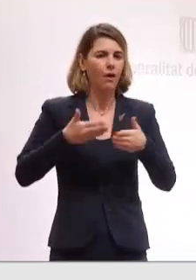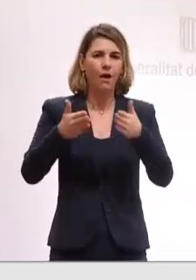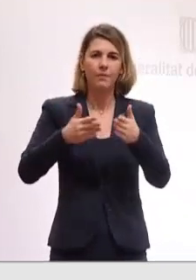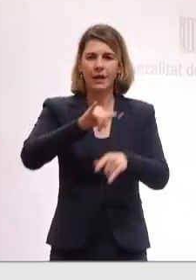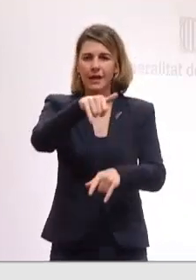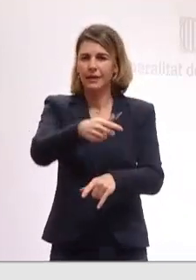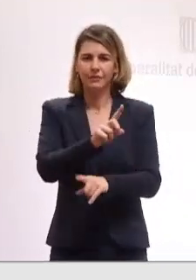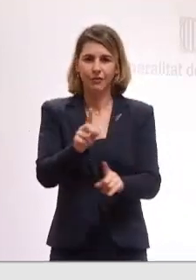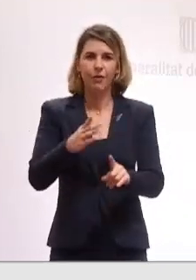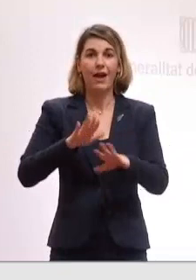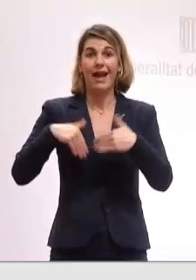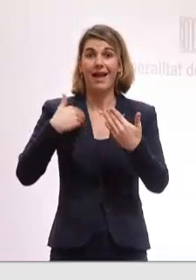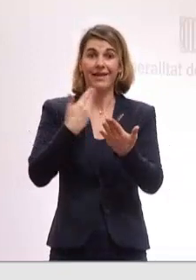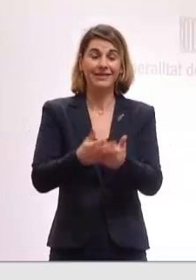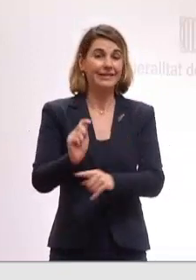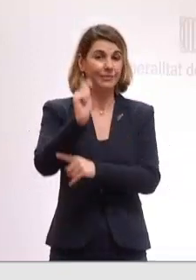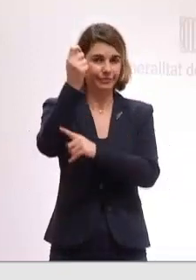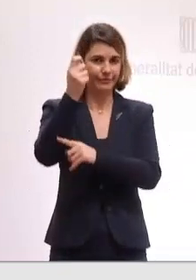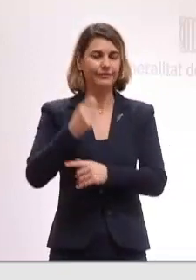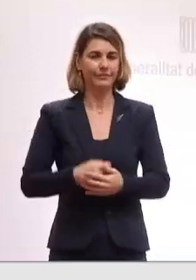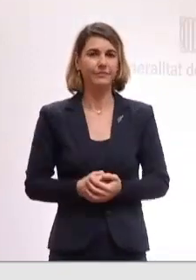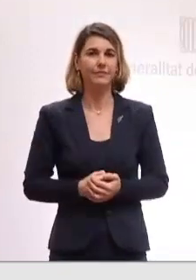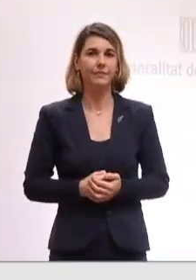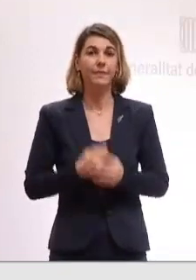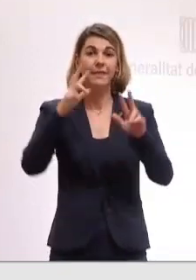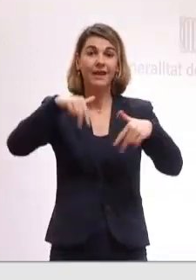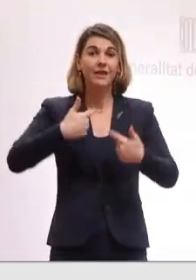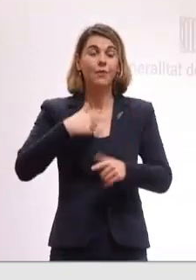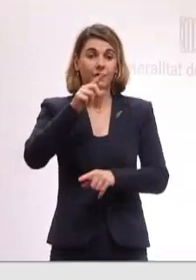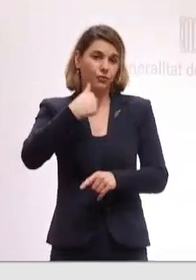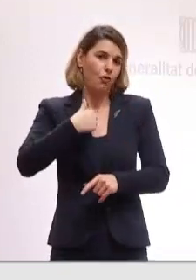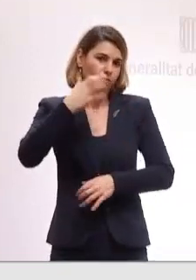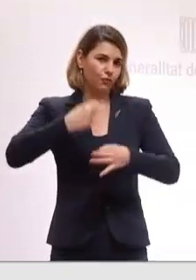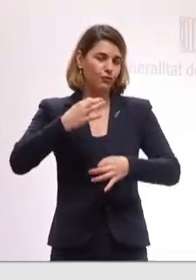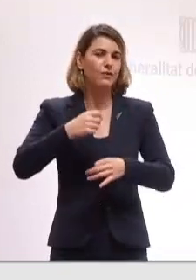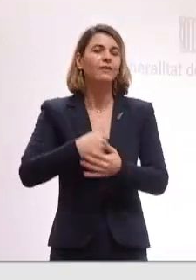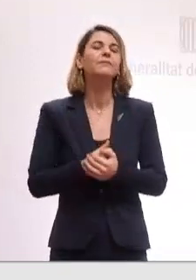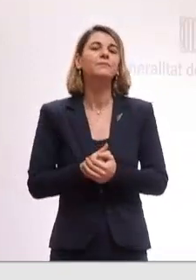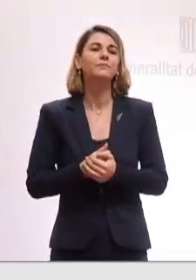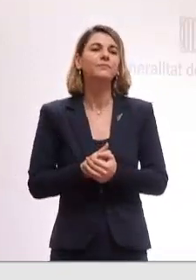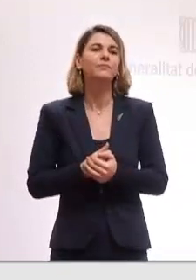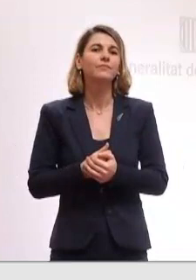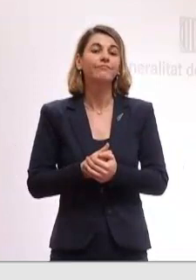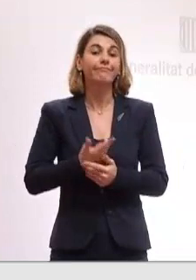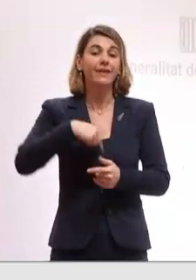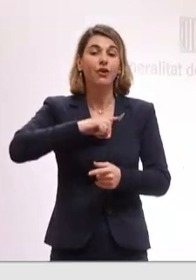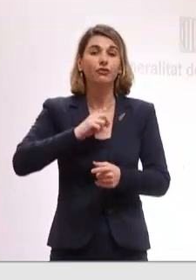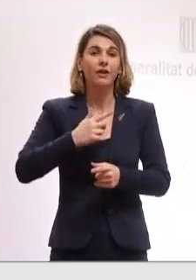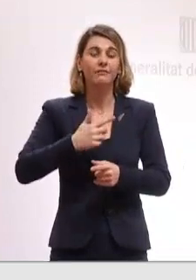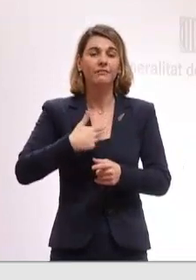incansable fins a aconseguir-ho. Permeteu-me, ja que soc magistrada, una petita reflexió de la nostra